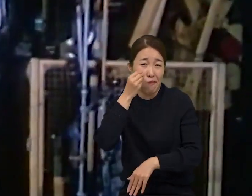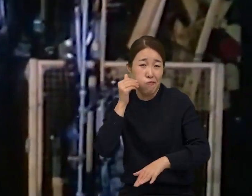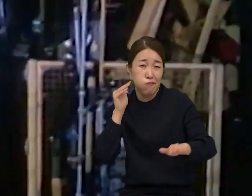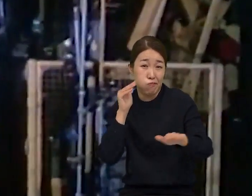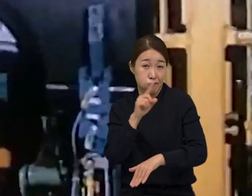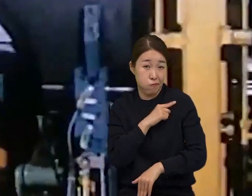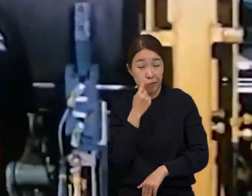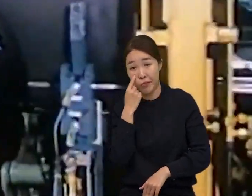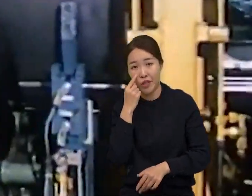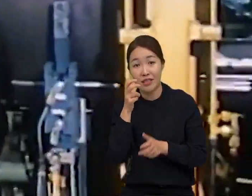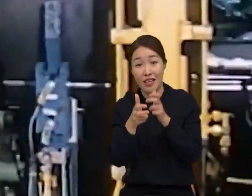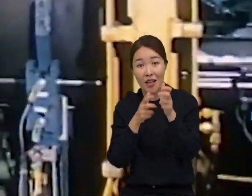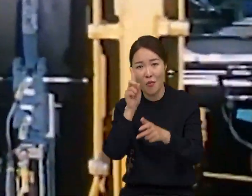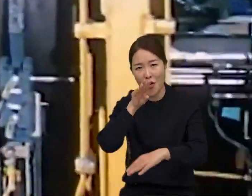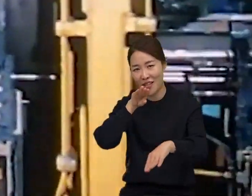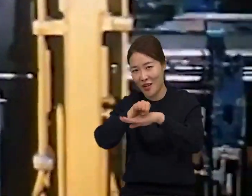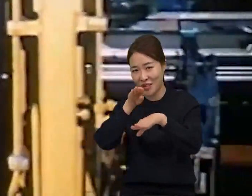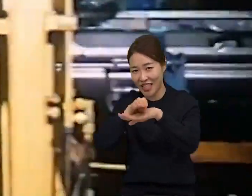자동차 산업이었다.